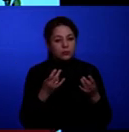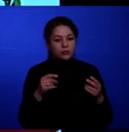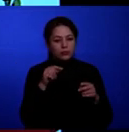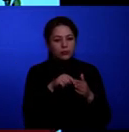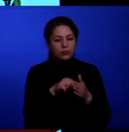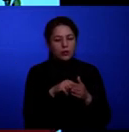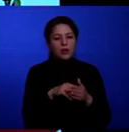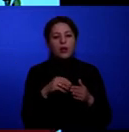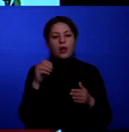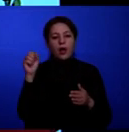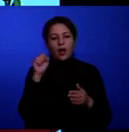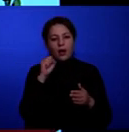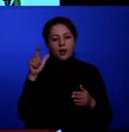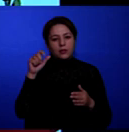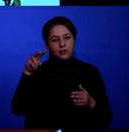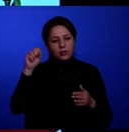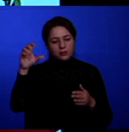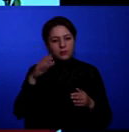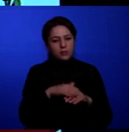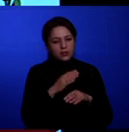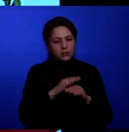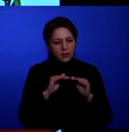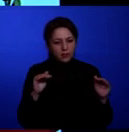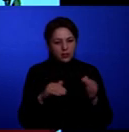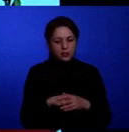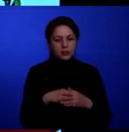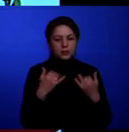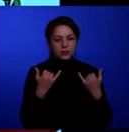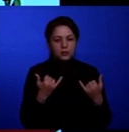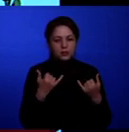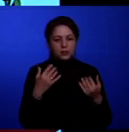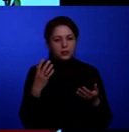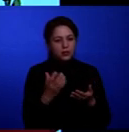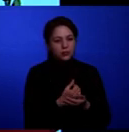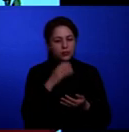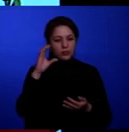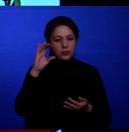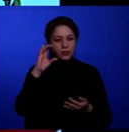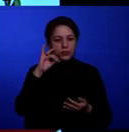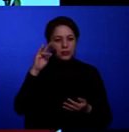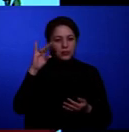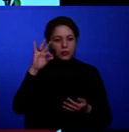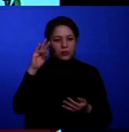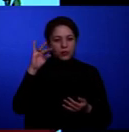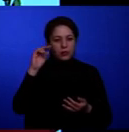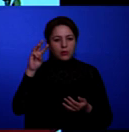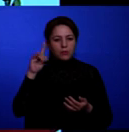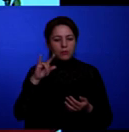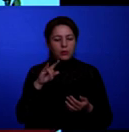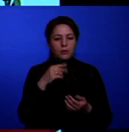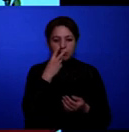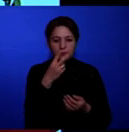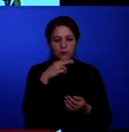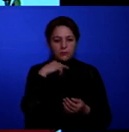классную а молодцы ребятки а теперь находим синонимы посмотрите пожалуйста обратите